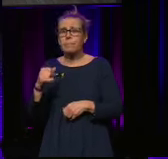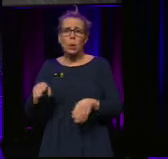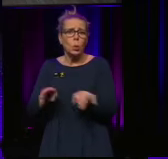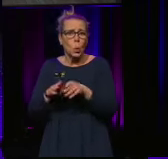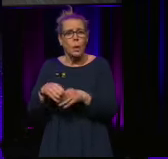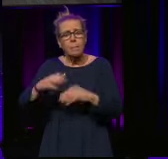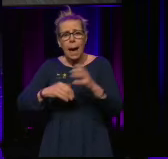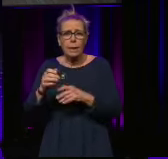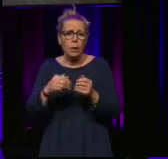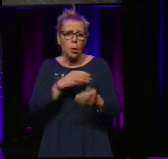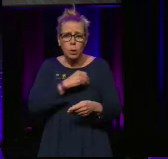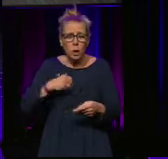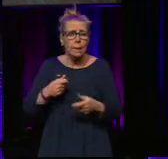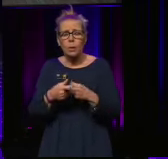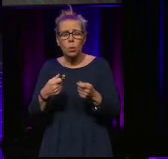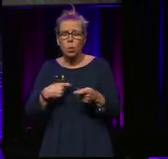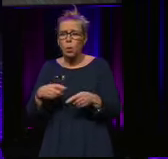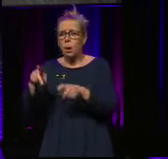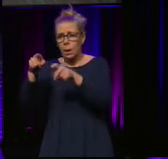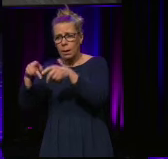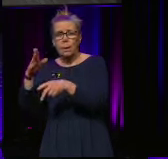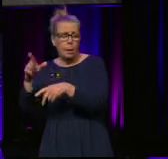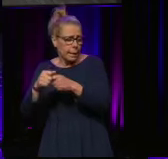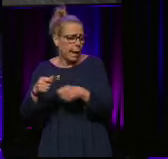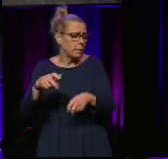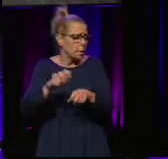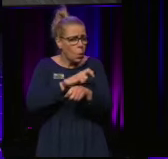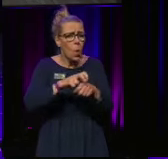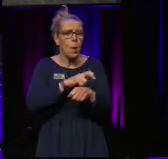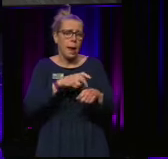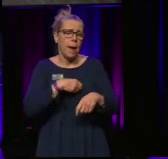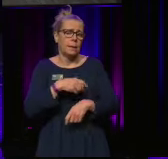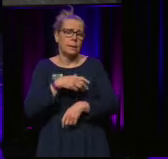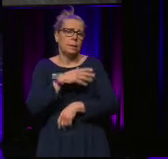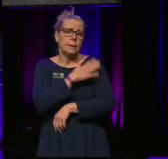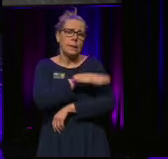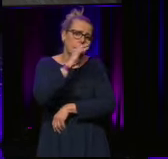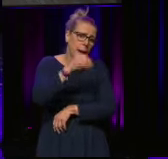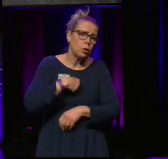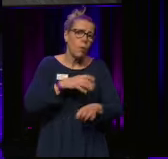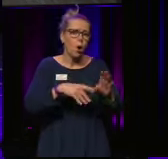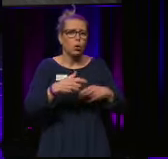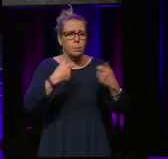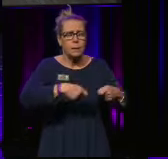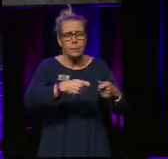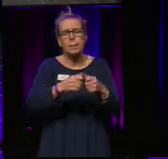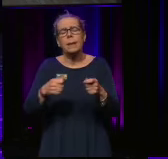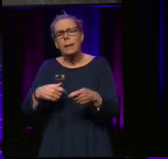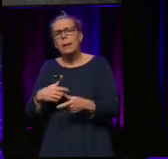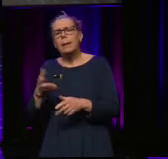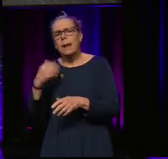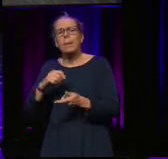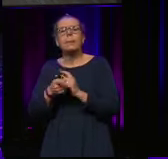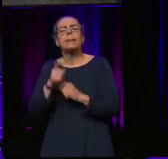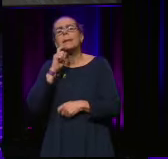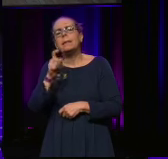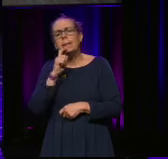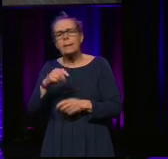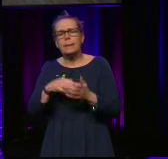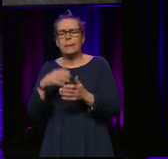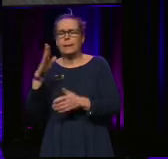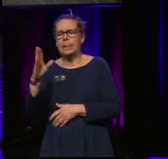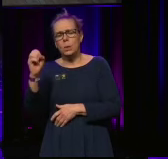om någon tjänsteman någonstans har gjort fel. Tidigare kunde man åtala. Det är lite svårare nu, men det kan bli kritik i JOs årsbok både mot domare och